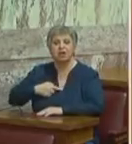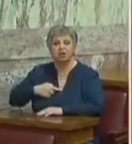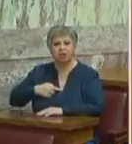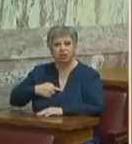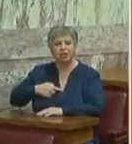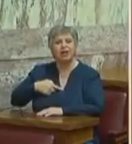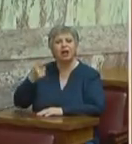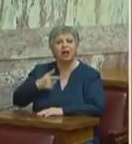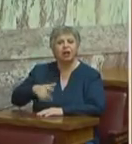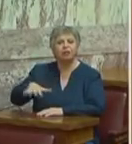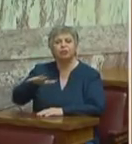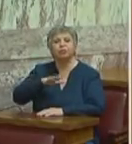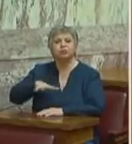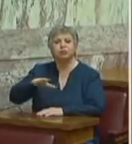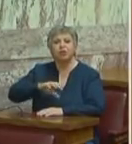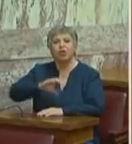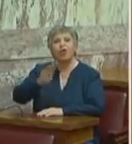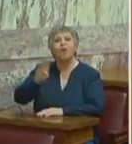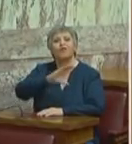Βαλκανίων στη Σόφια,